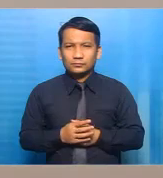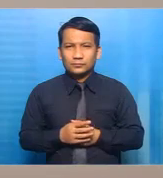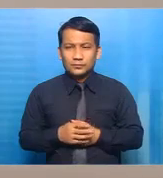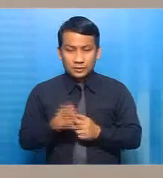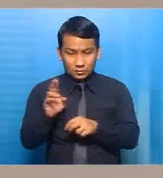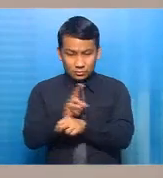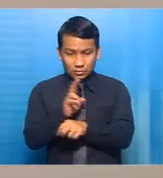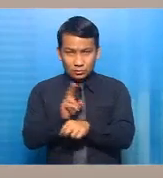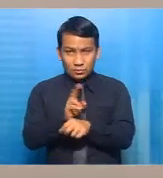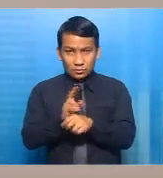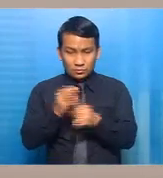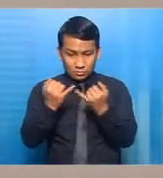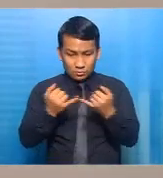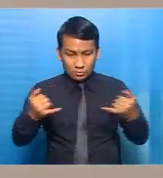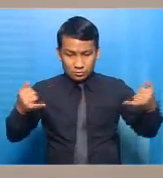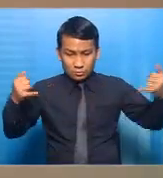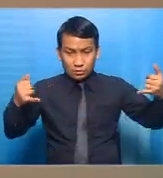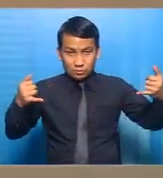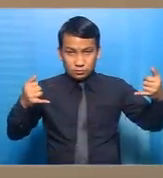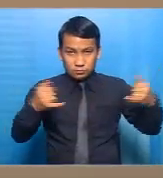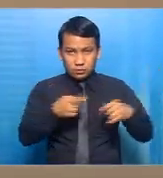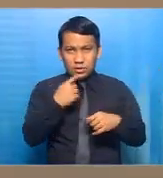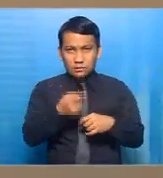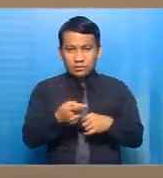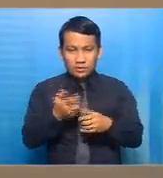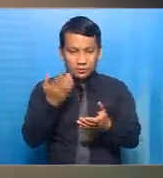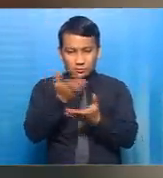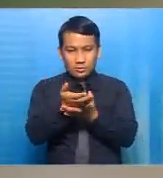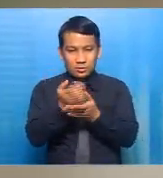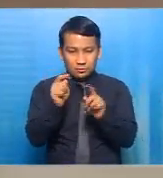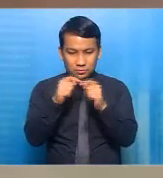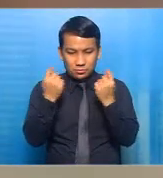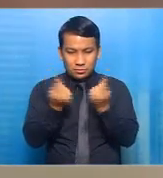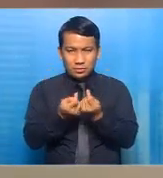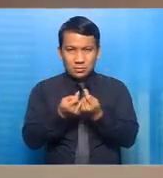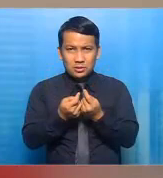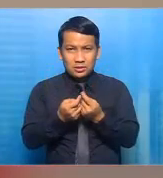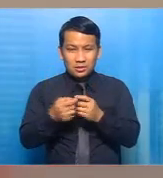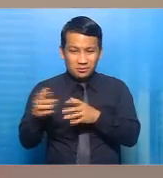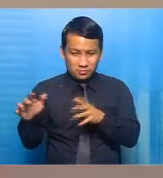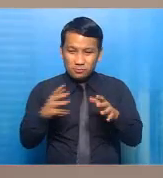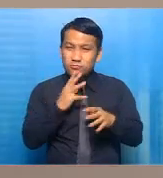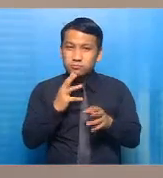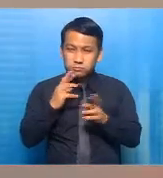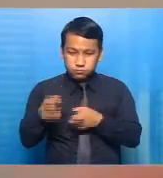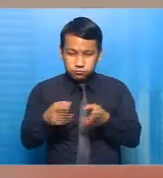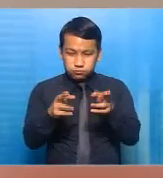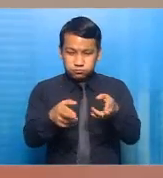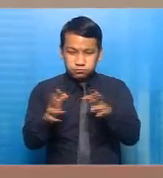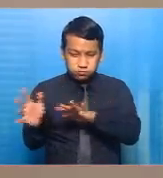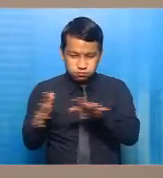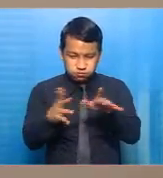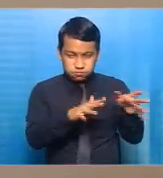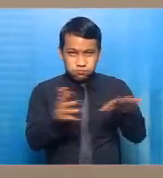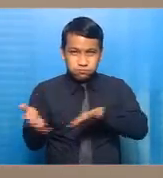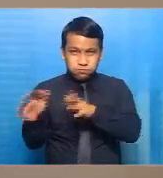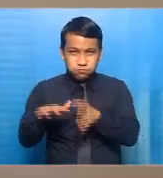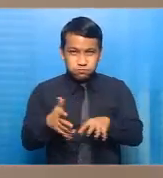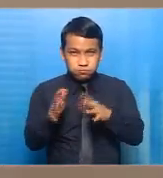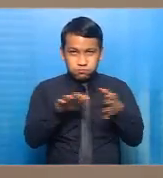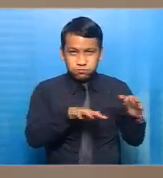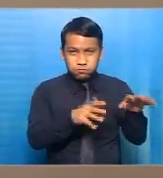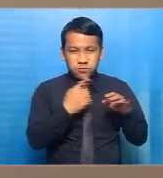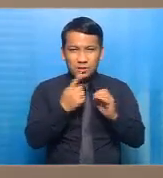Gamit ang tactical rope at life ring, sinuong ng Liangga Search and Rescue Team ang rumaragas ang ilog sa Barangay Diatagon sa bayan ng Liangga, Surigao del